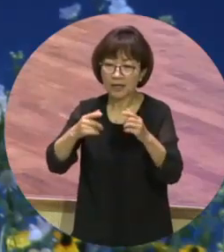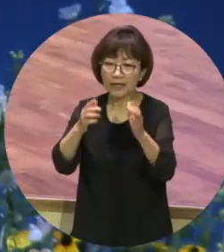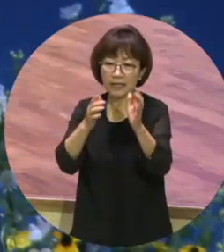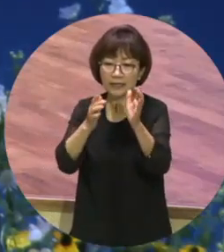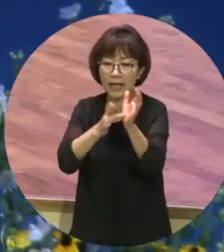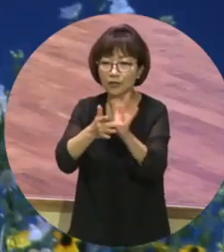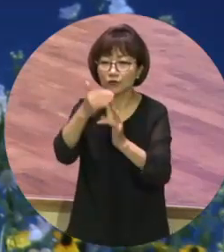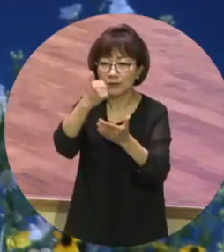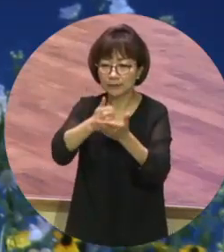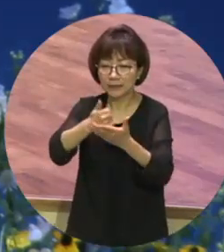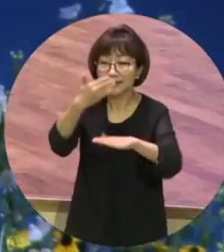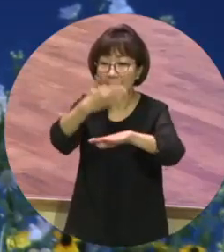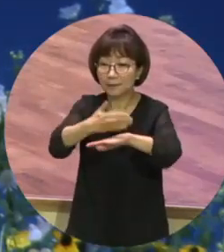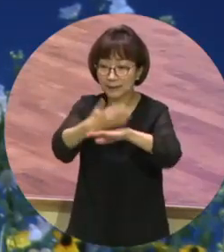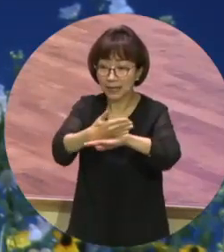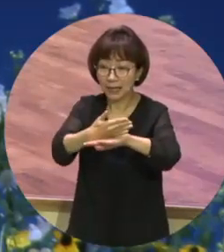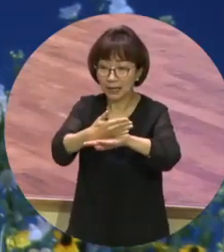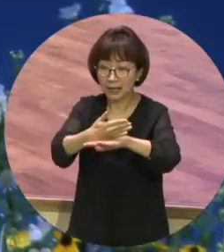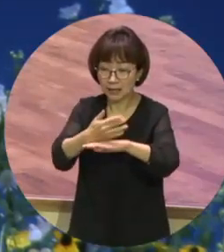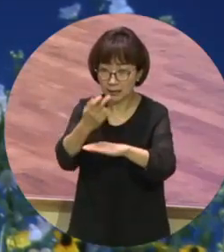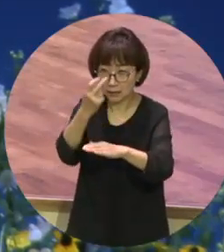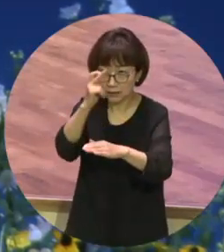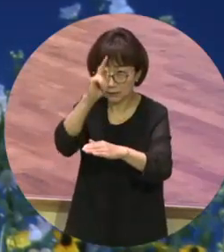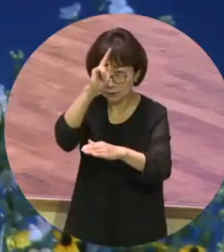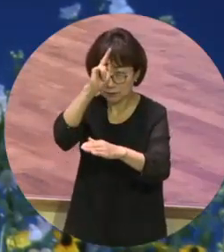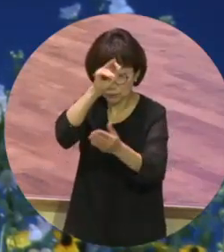아는 사람은 별로 없어요.